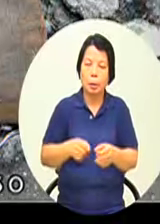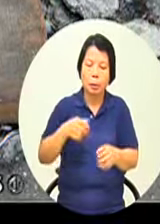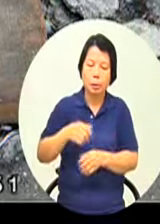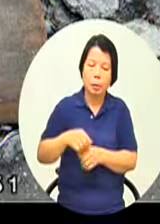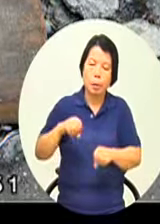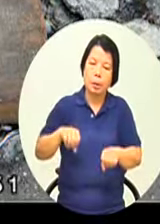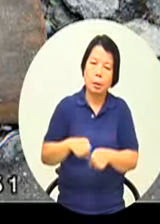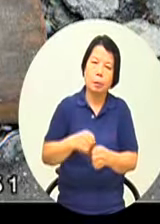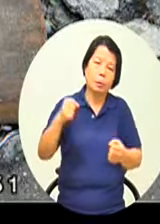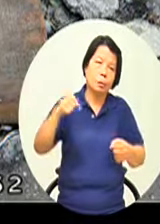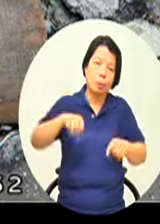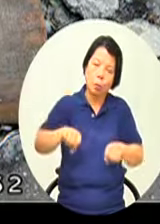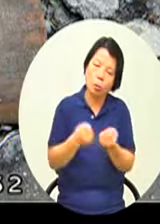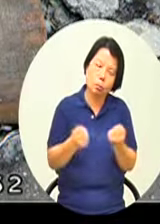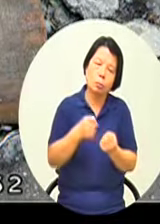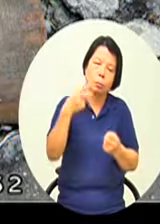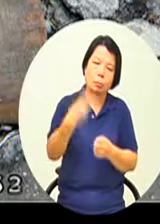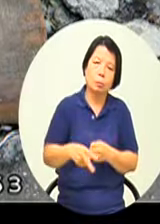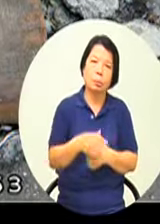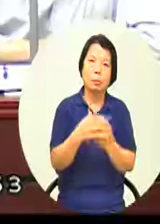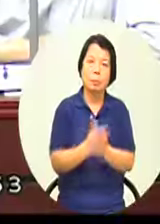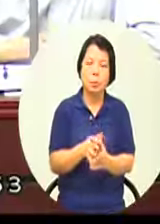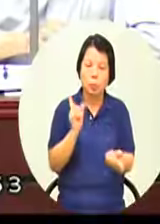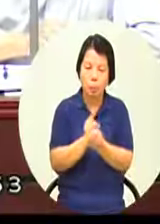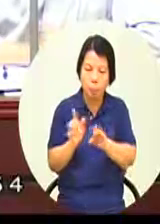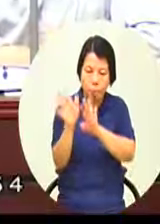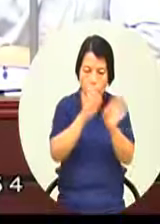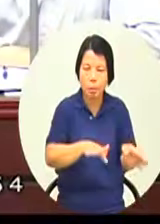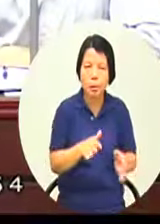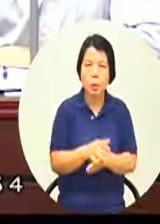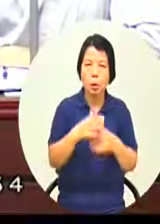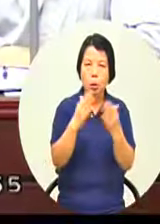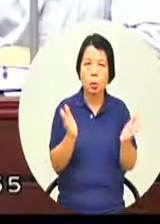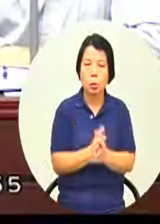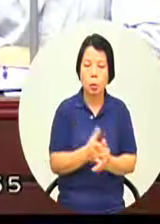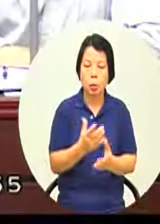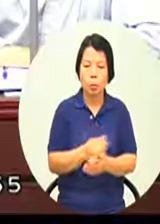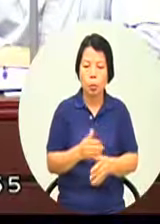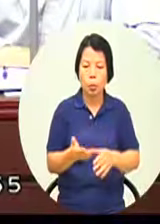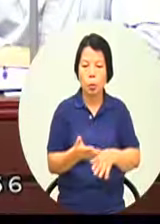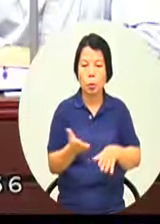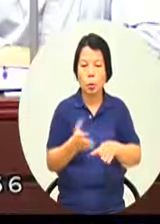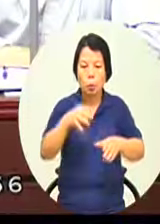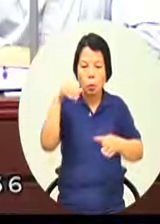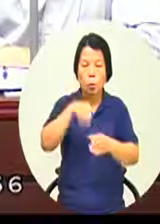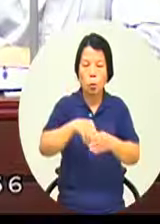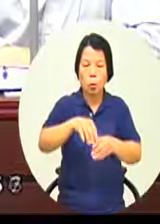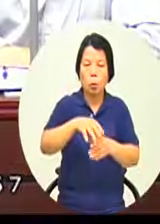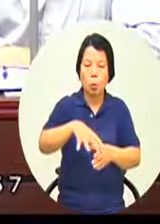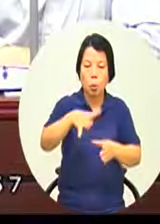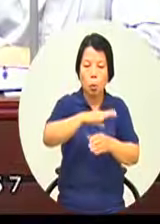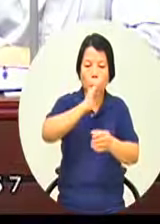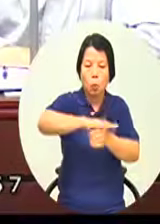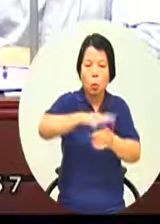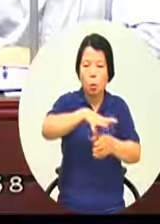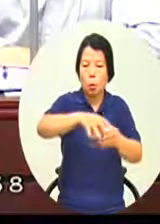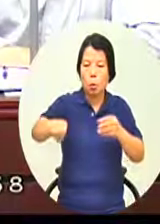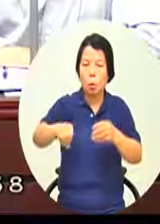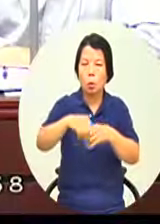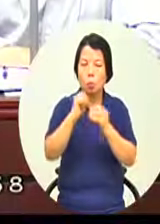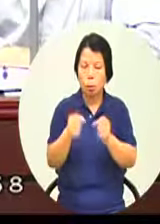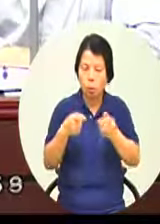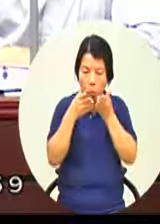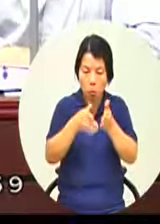样。 跟议员报告这个依照现况应该是要把整个上半部的这个孔盖打出， 对 呀、 而且不是只有这个